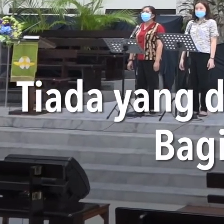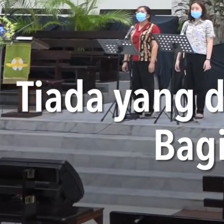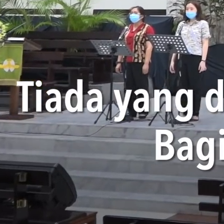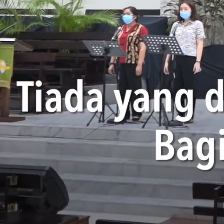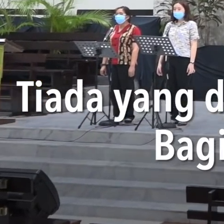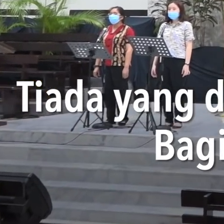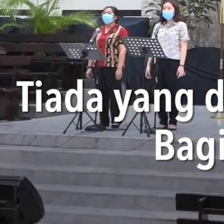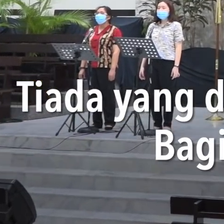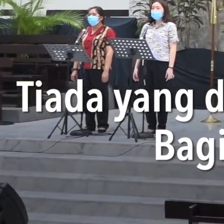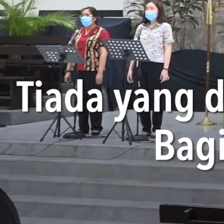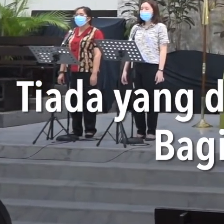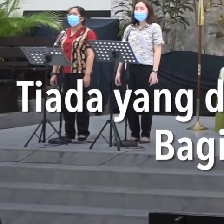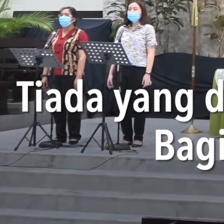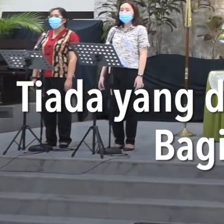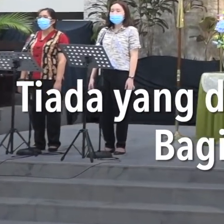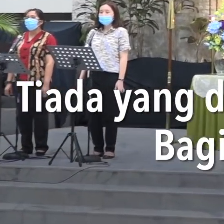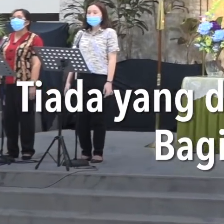kasih-Mu ya